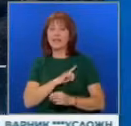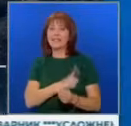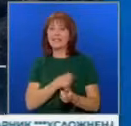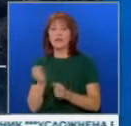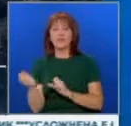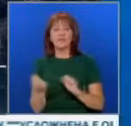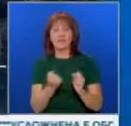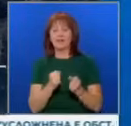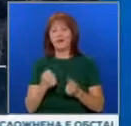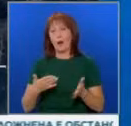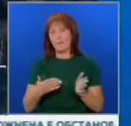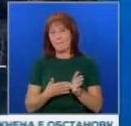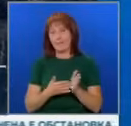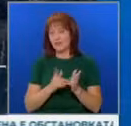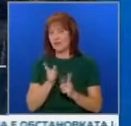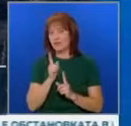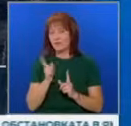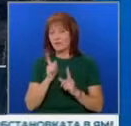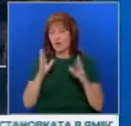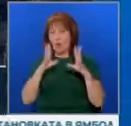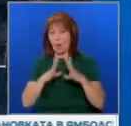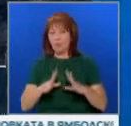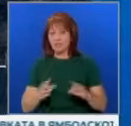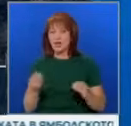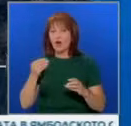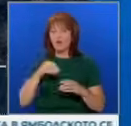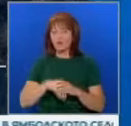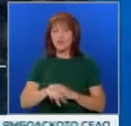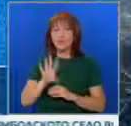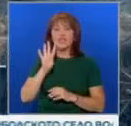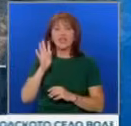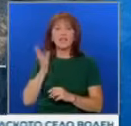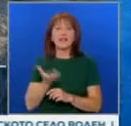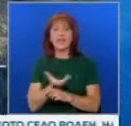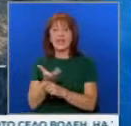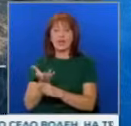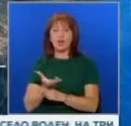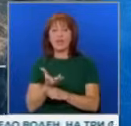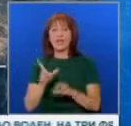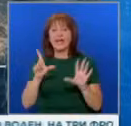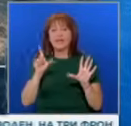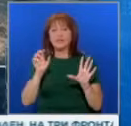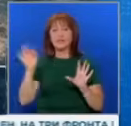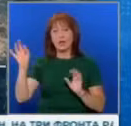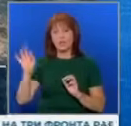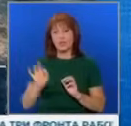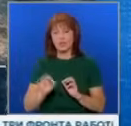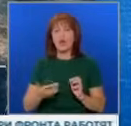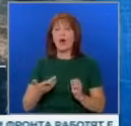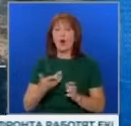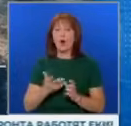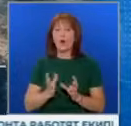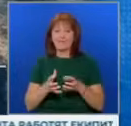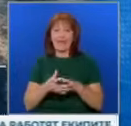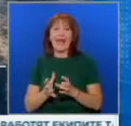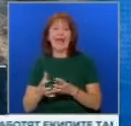затрудняват гасенето на пожара. В потушаването му днес се включиха 4 хеликоптера и 70% от противопожарните